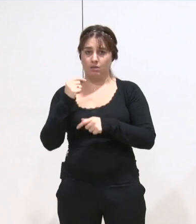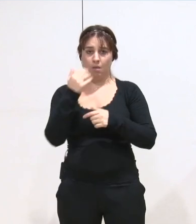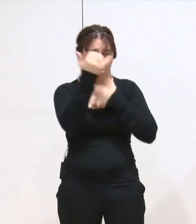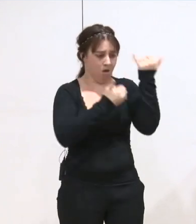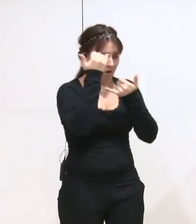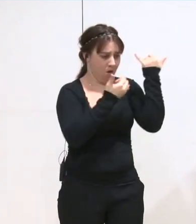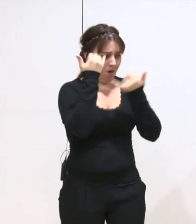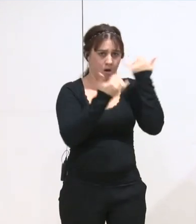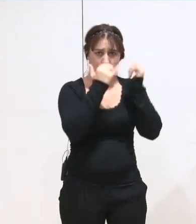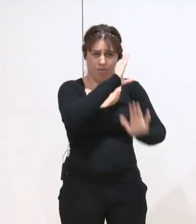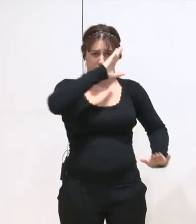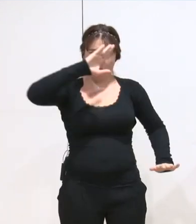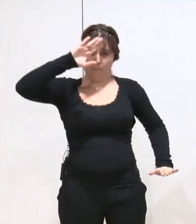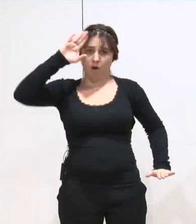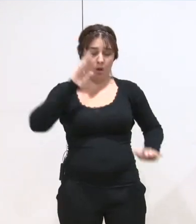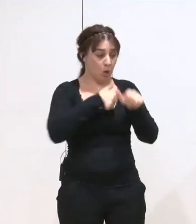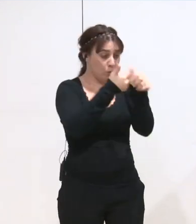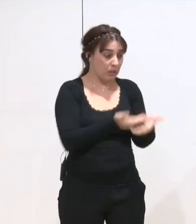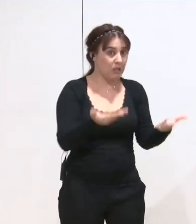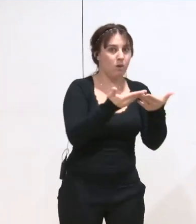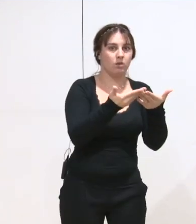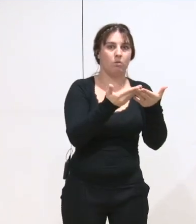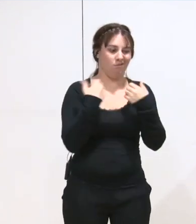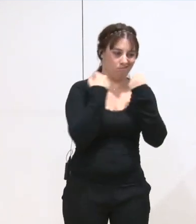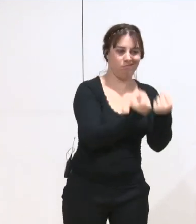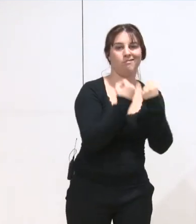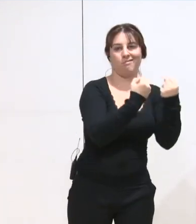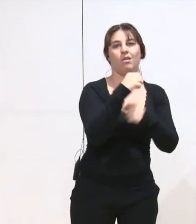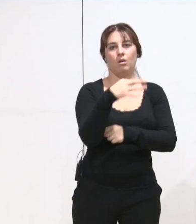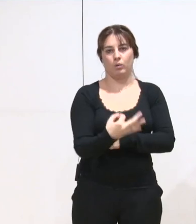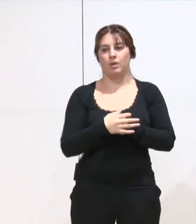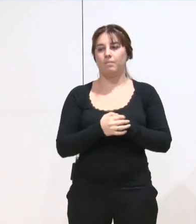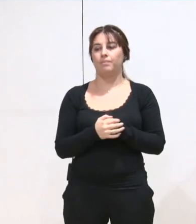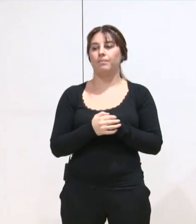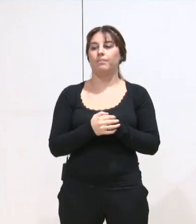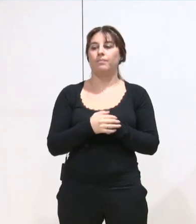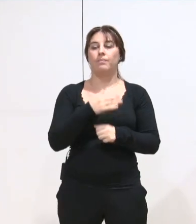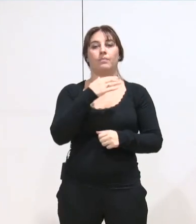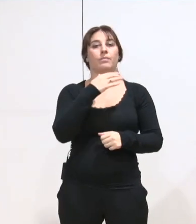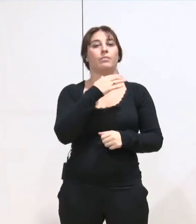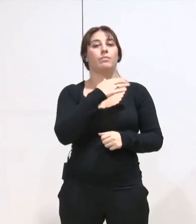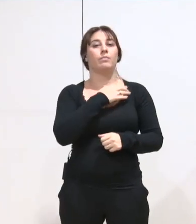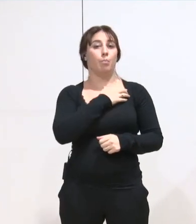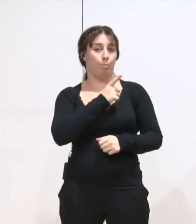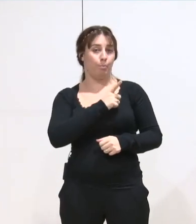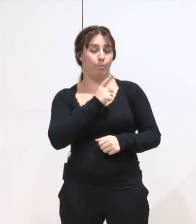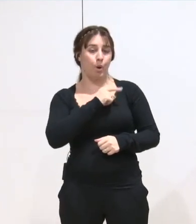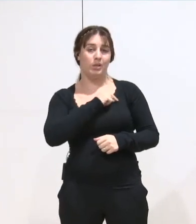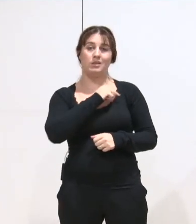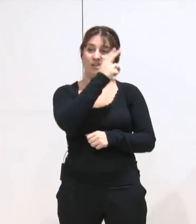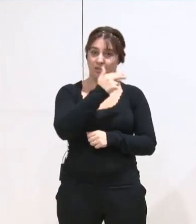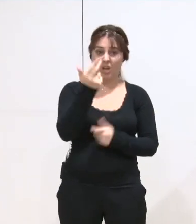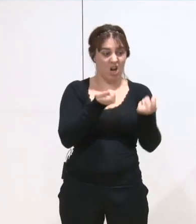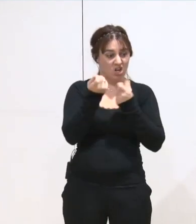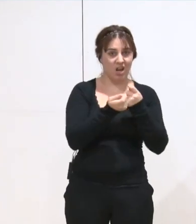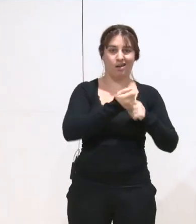des situations. Dans ces conditions, attendre que la police nationale qu'elle fasse à la fois son travail contre la criminalité et l'insécurité et qu'elle gère